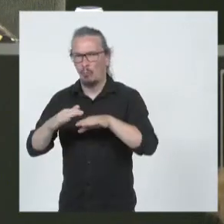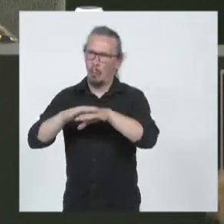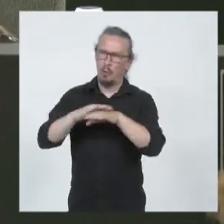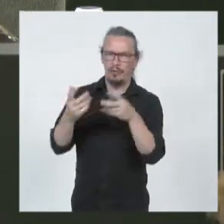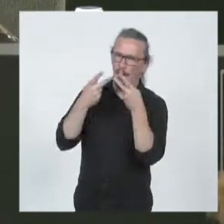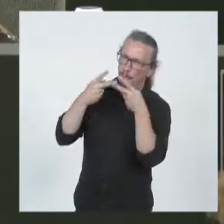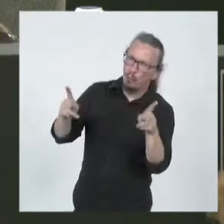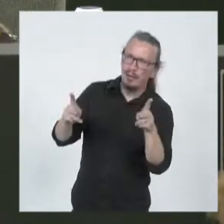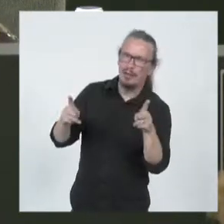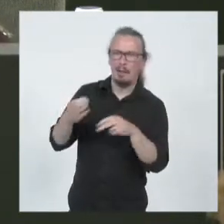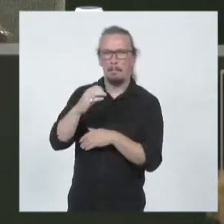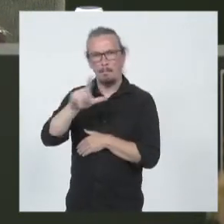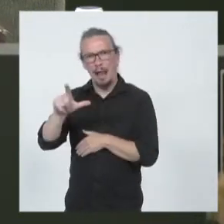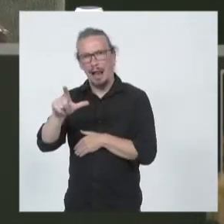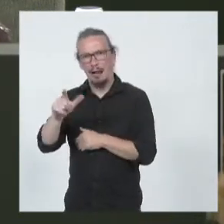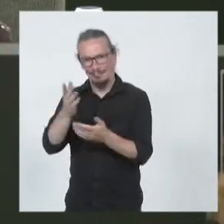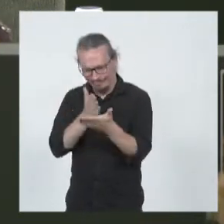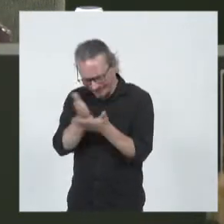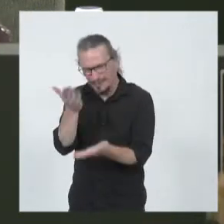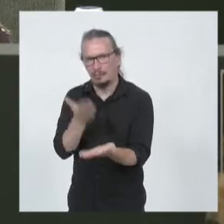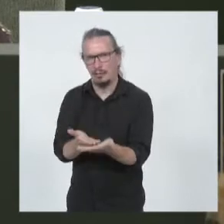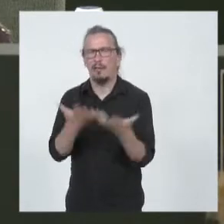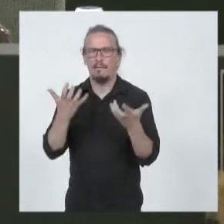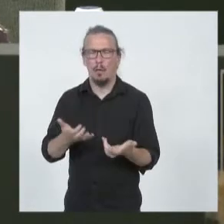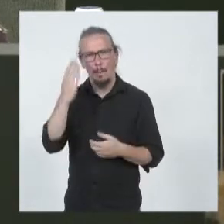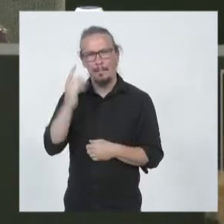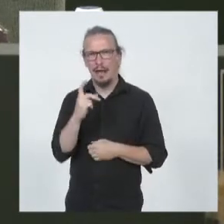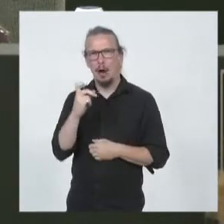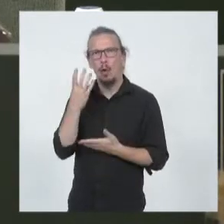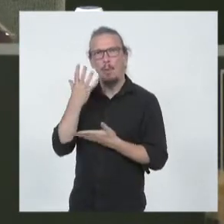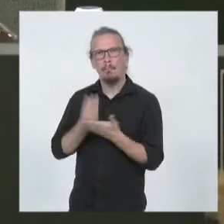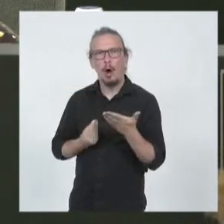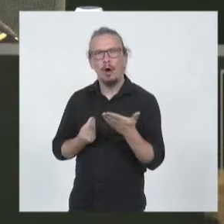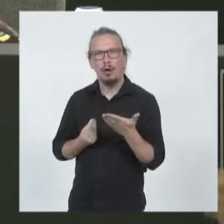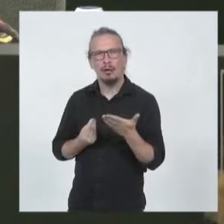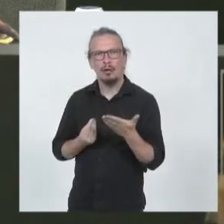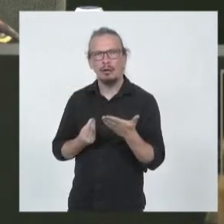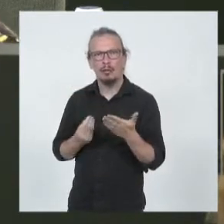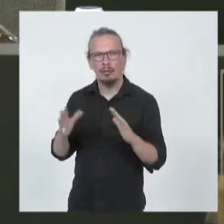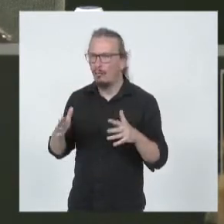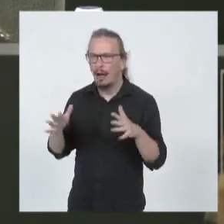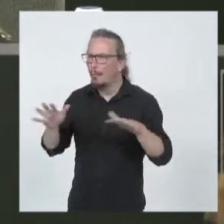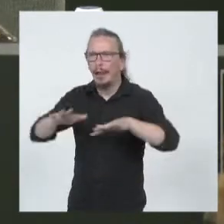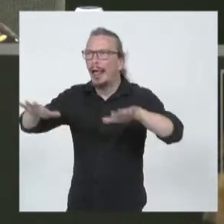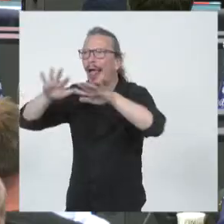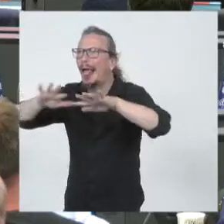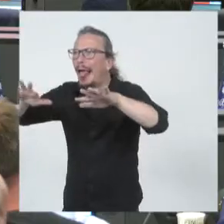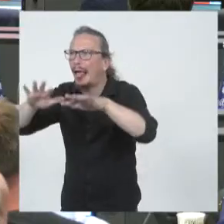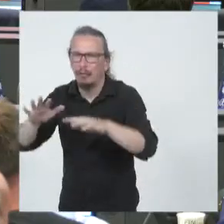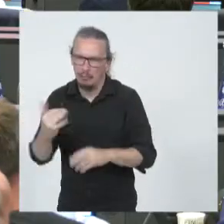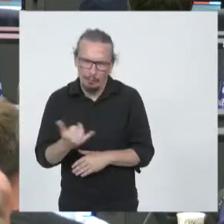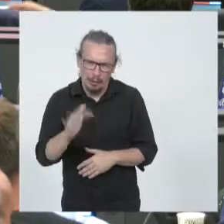publiques métropolitaines concernées aillent en ce sens, car quand l'eau vient à manquer, on ne peut plus se voiler la face. Merci de votre écoute.